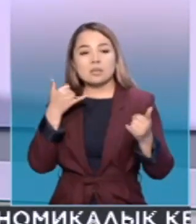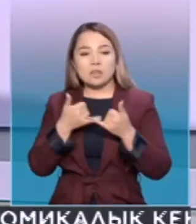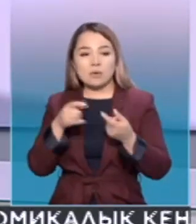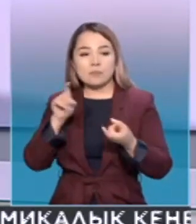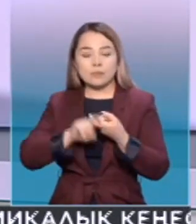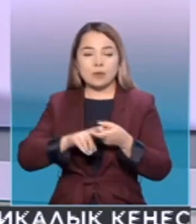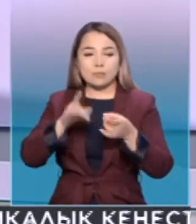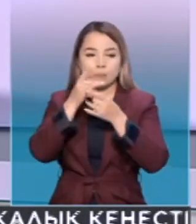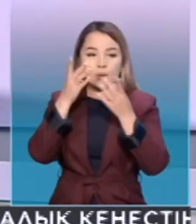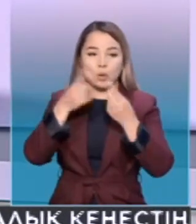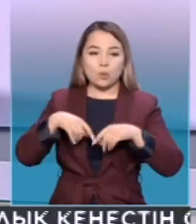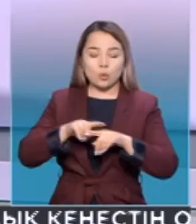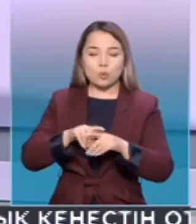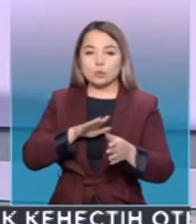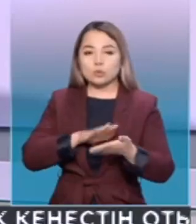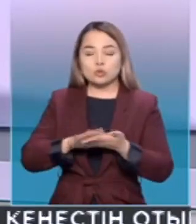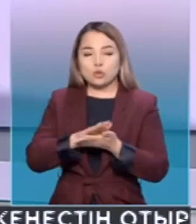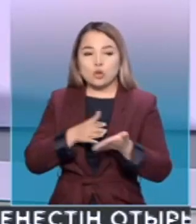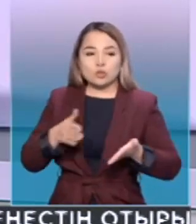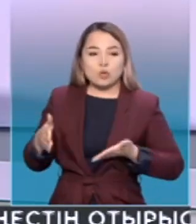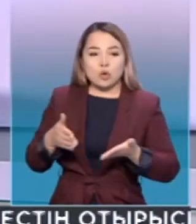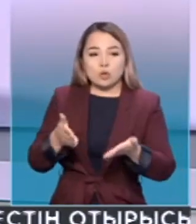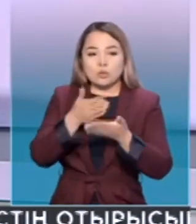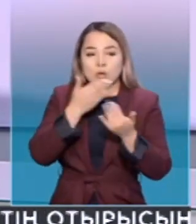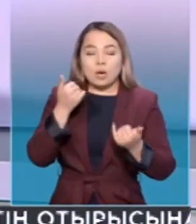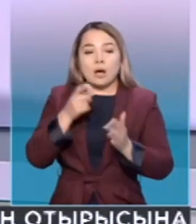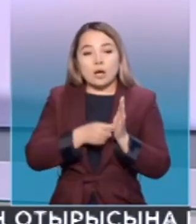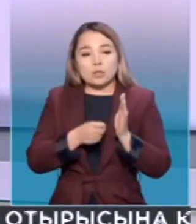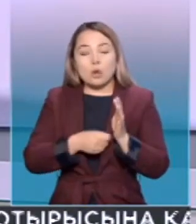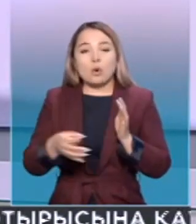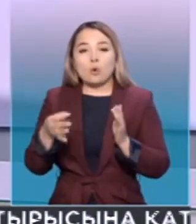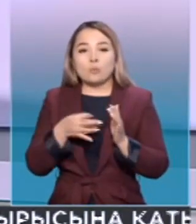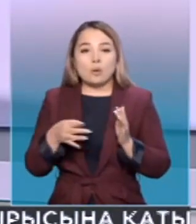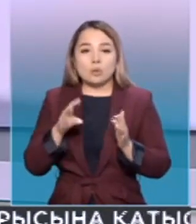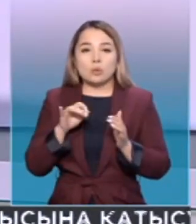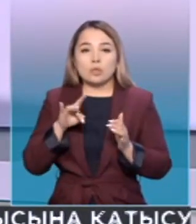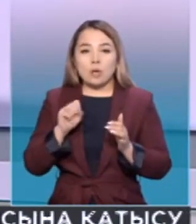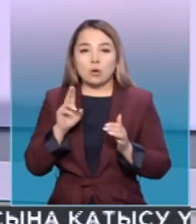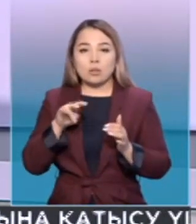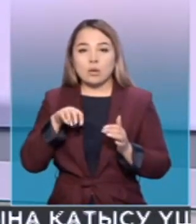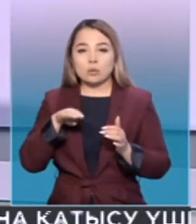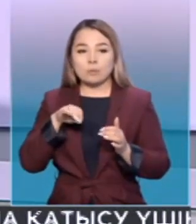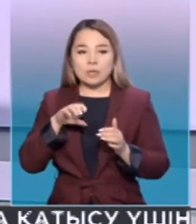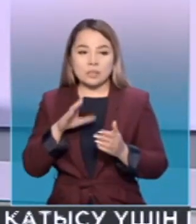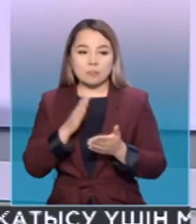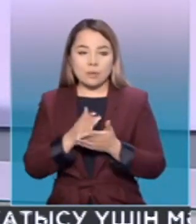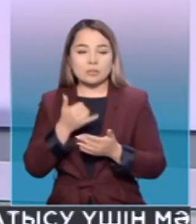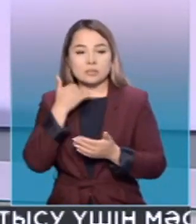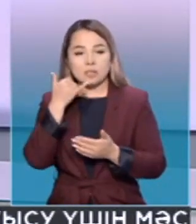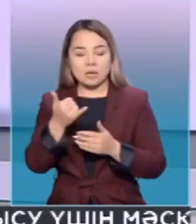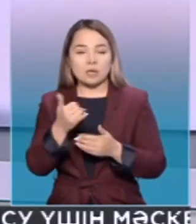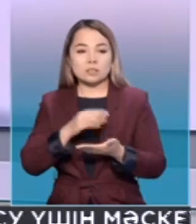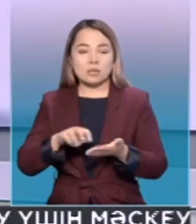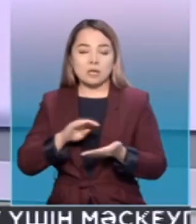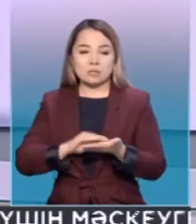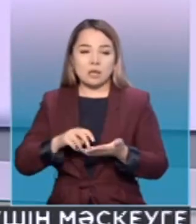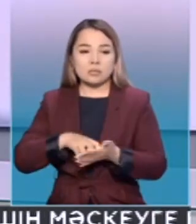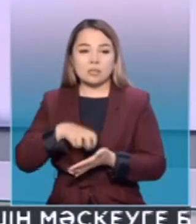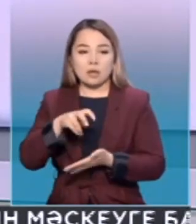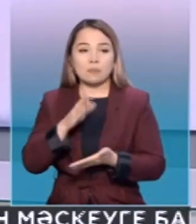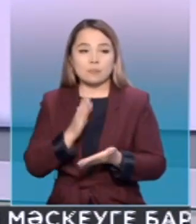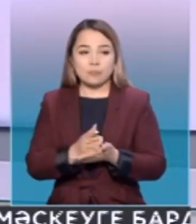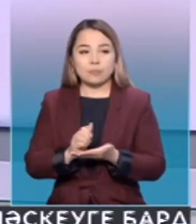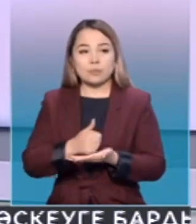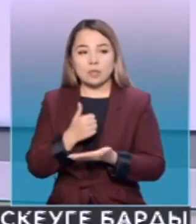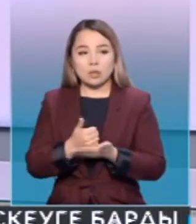мәдениет ошақтары жолда жоқ. Қарағанды облысы Нұра ауданы Құланөтпес ауылының тұрғындары арнамызға осылай деп хат жазды. Мәселелерін